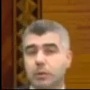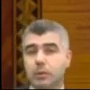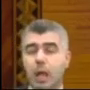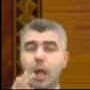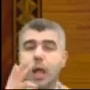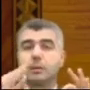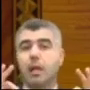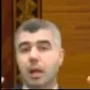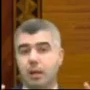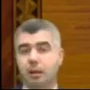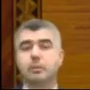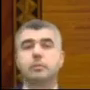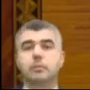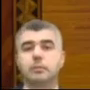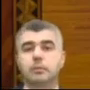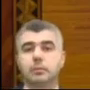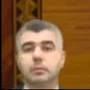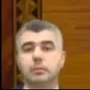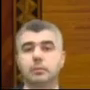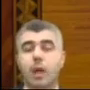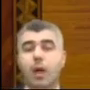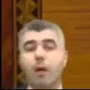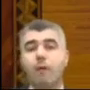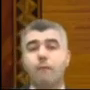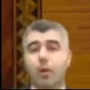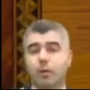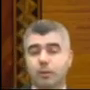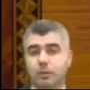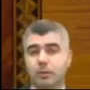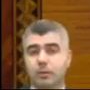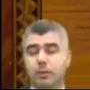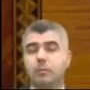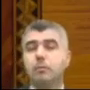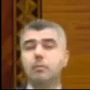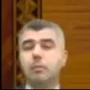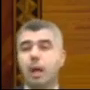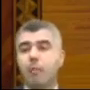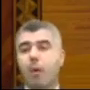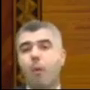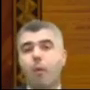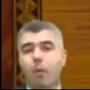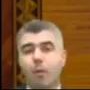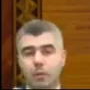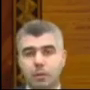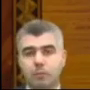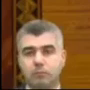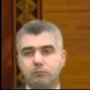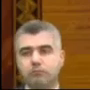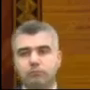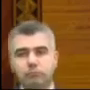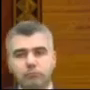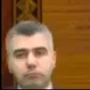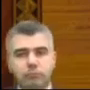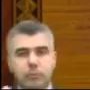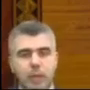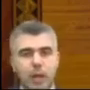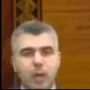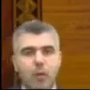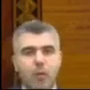والمغرب لم ينأى عن تلك عمل العنف للفترة